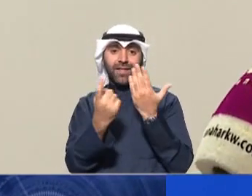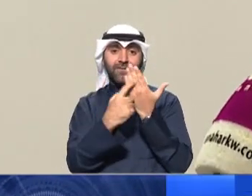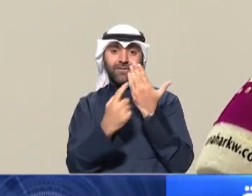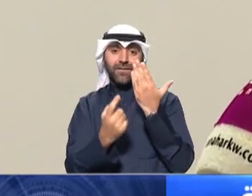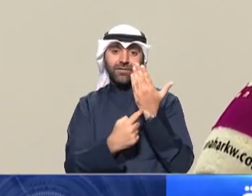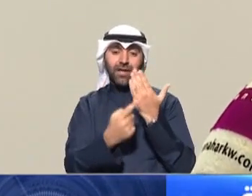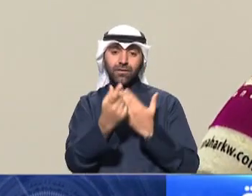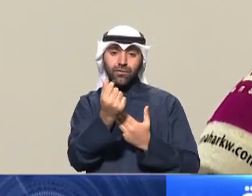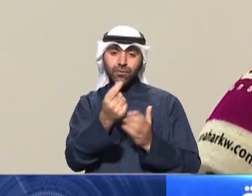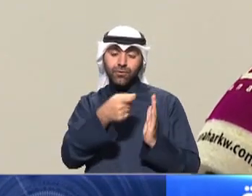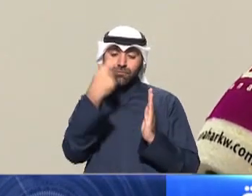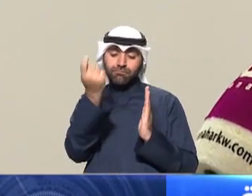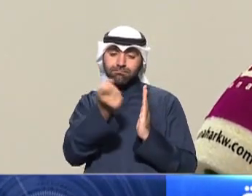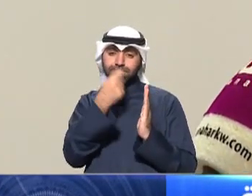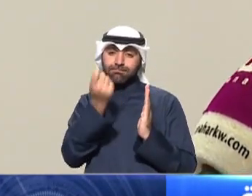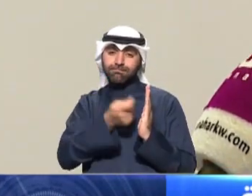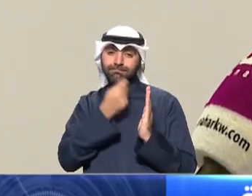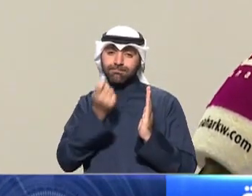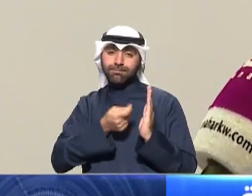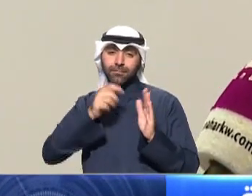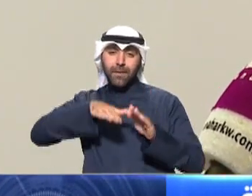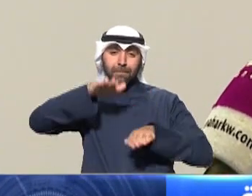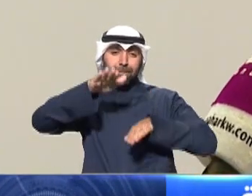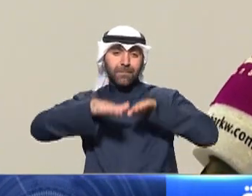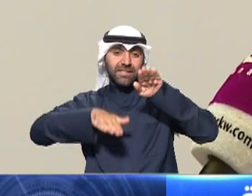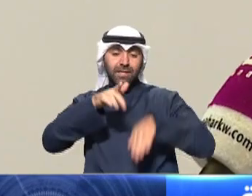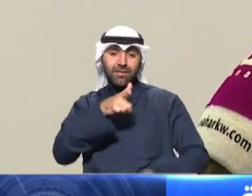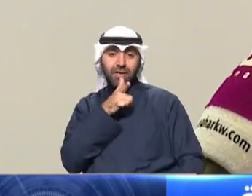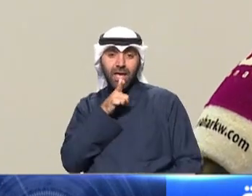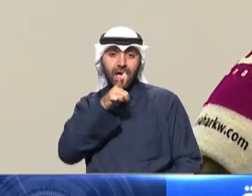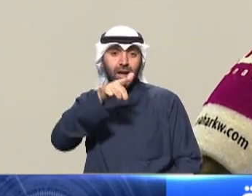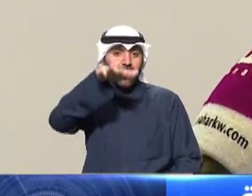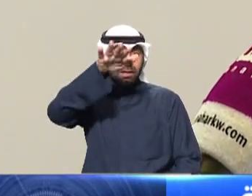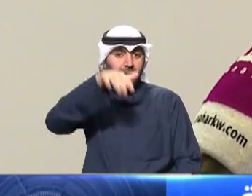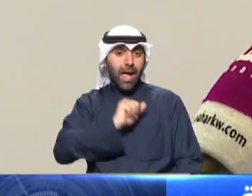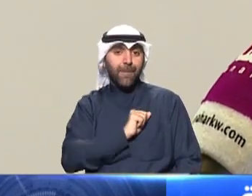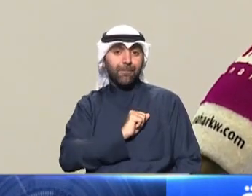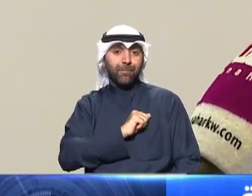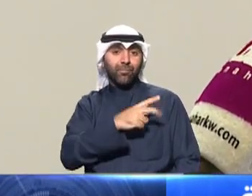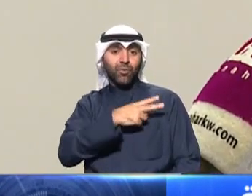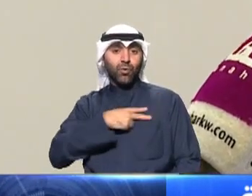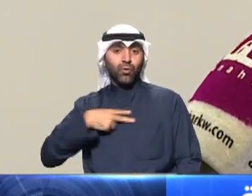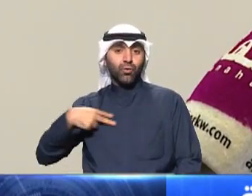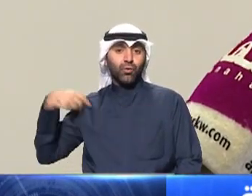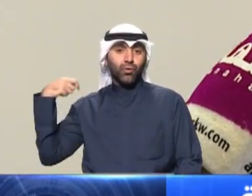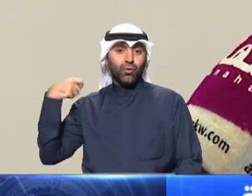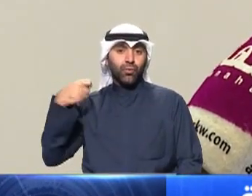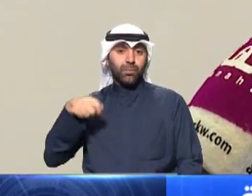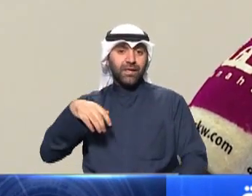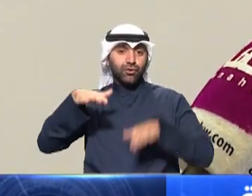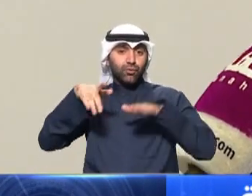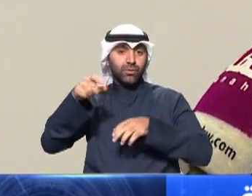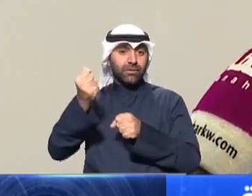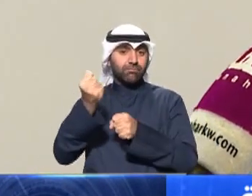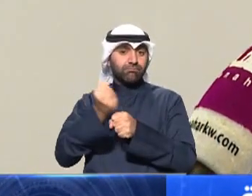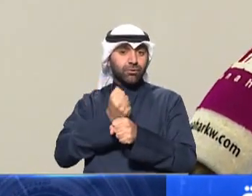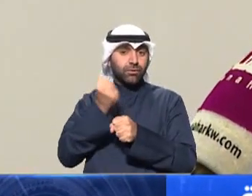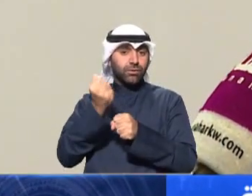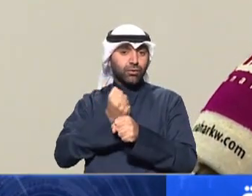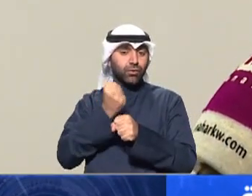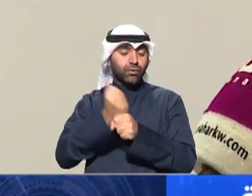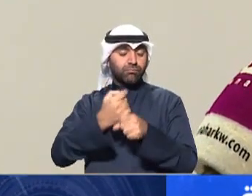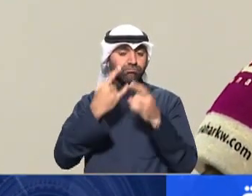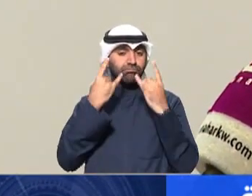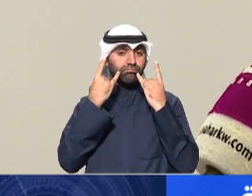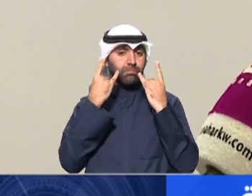ليعكس شفافية الأداء الحكومي أثناء الأزمة، وبالتالي الخلاصة والنتائج اللي طلعت منها نتمنى أنها تكون